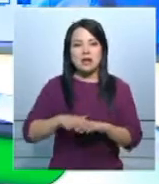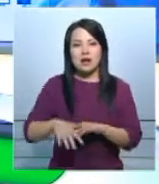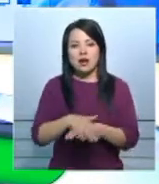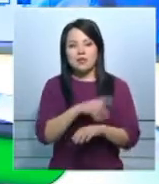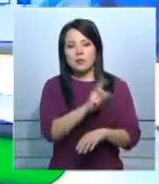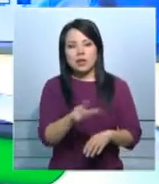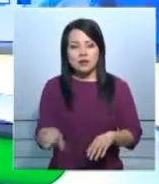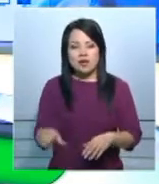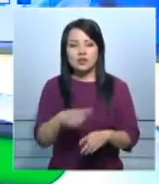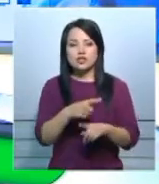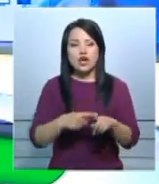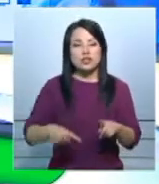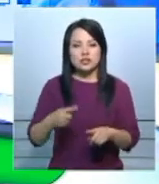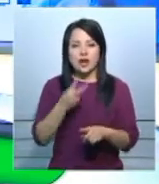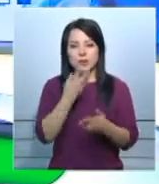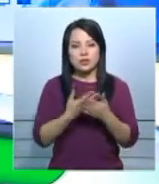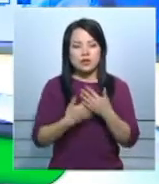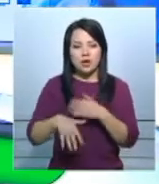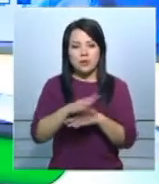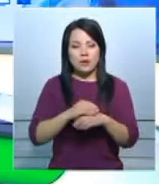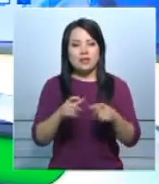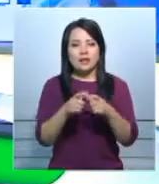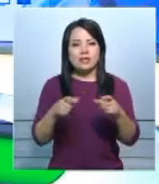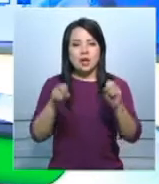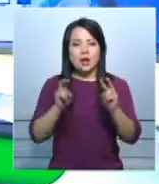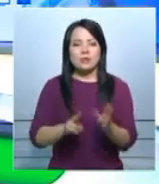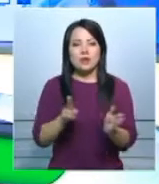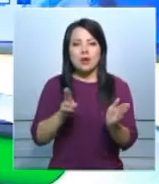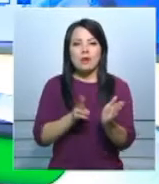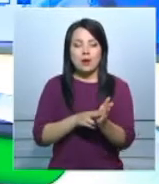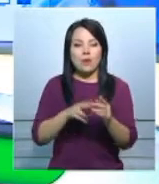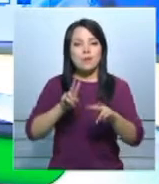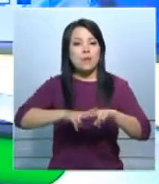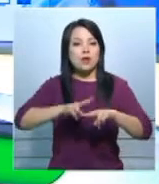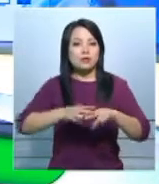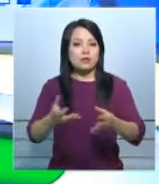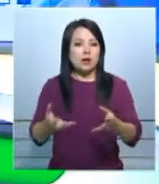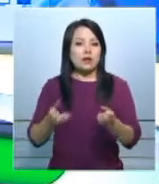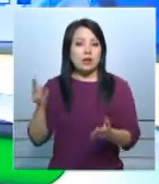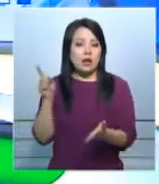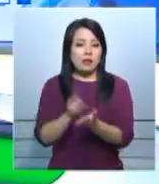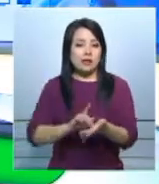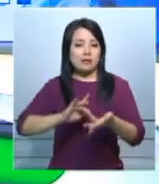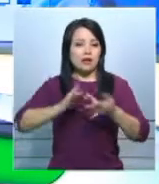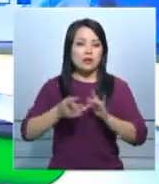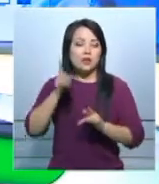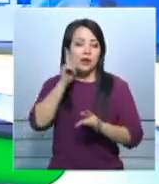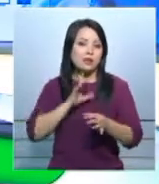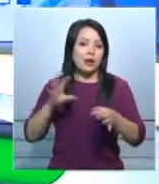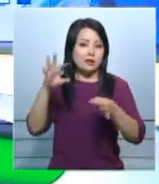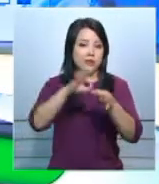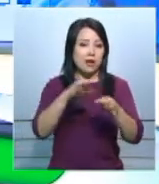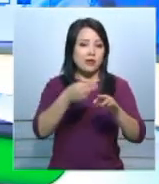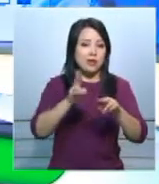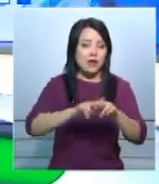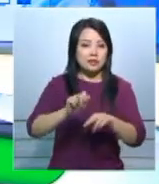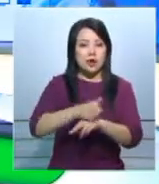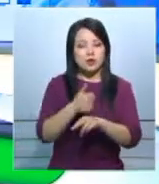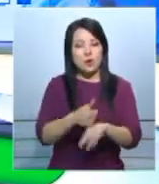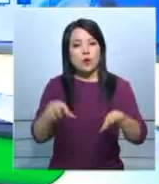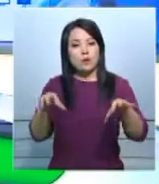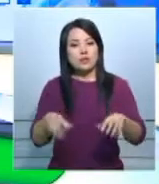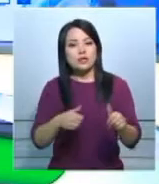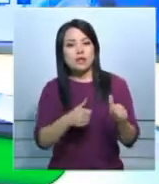Халқымыздың тең жартысы электронды денсаулық паспортын алады. Бұл туралы бүгін денсаулық сақтау және әлеуметтік даму министрінің орынбасары Елжан